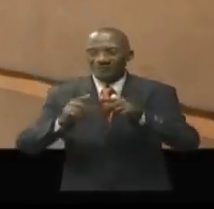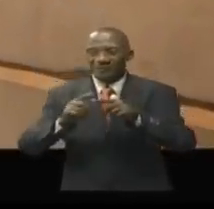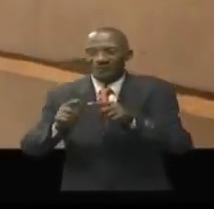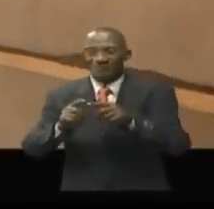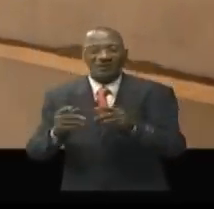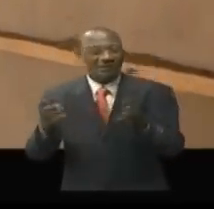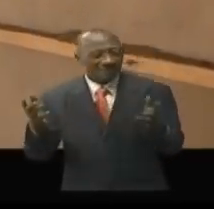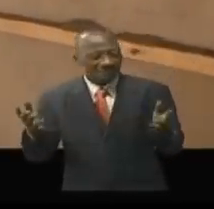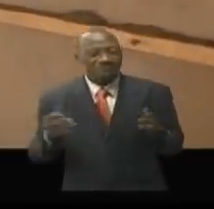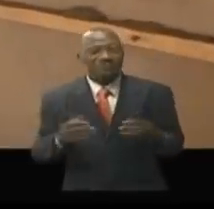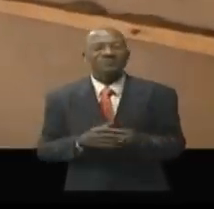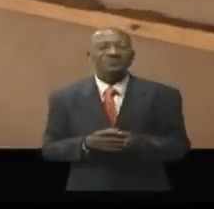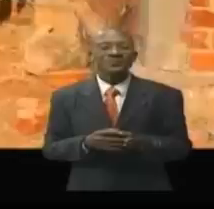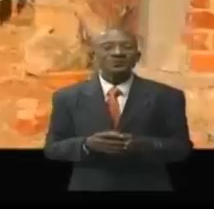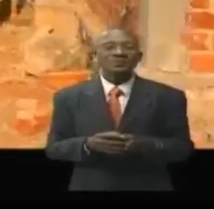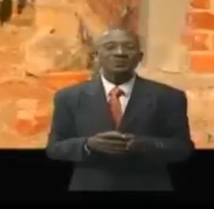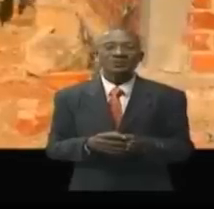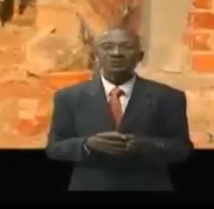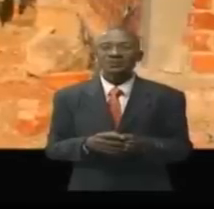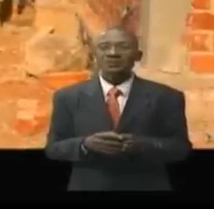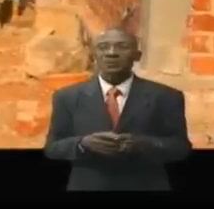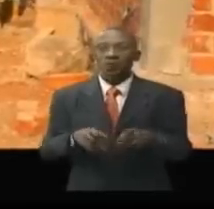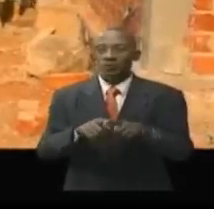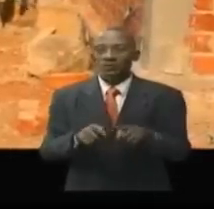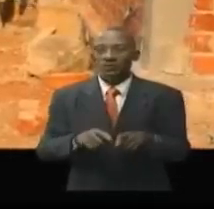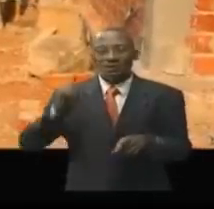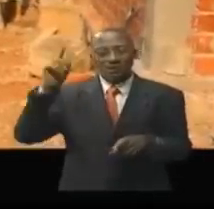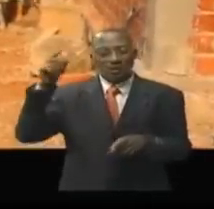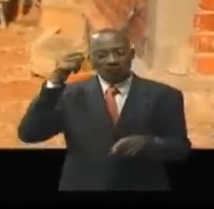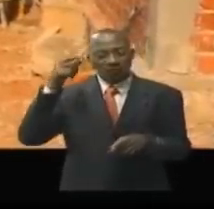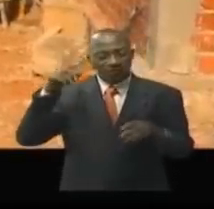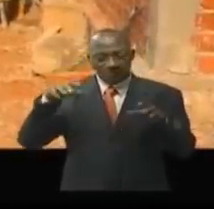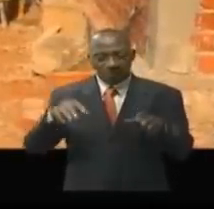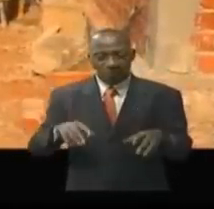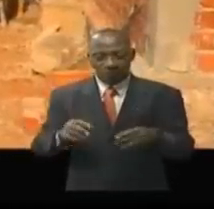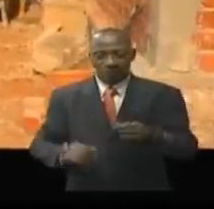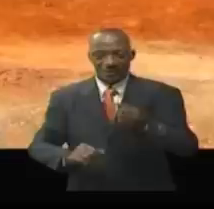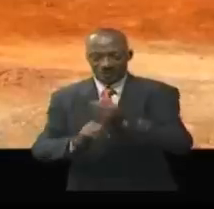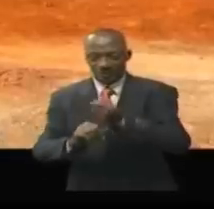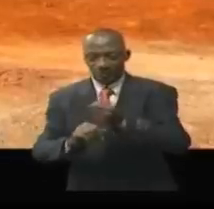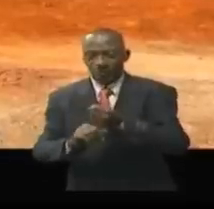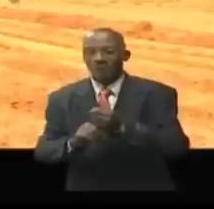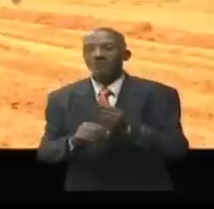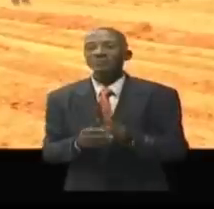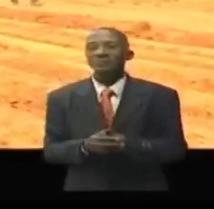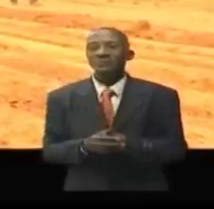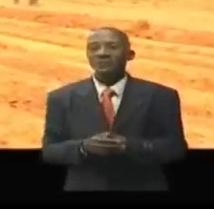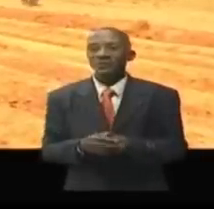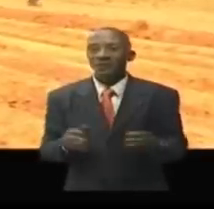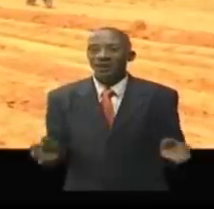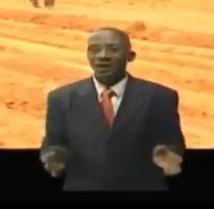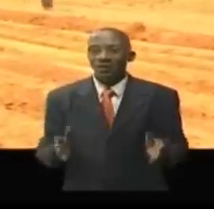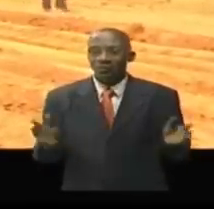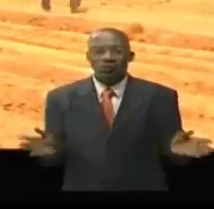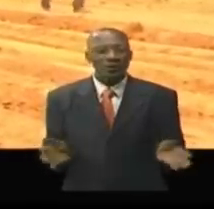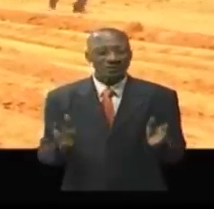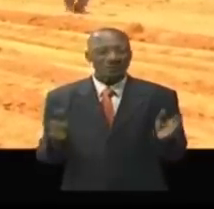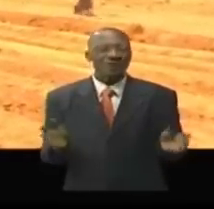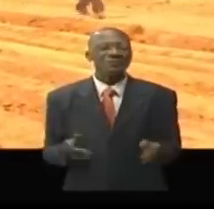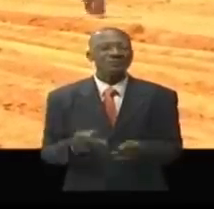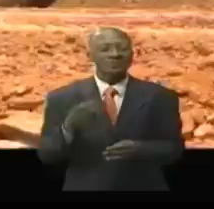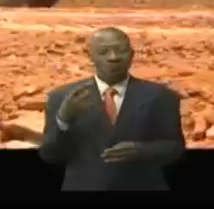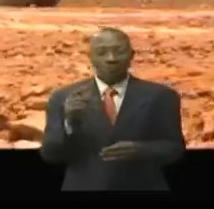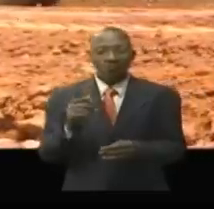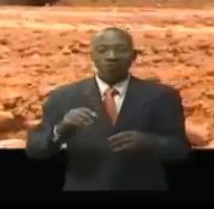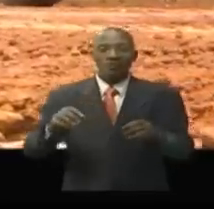gagné par le gouvernement congolais avec la loi sur la sous-traitance qui a favorisé l'octroi des marchés aux entreprises locales. C'est